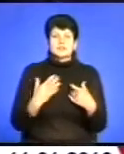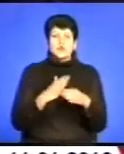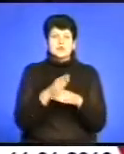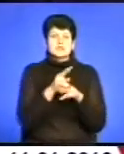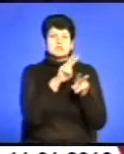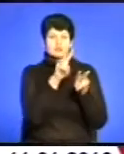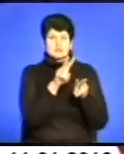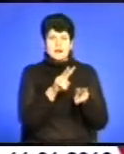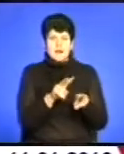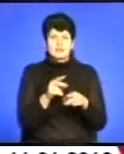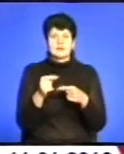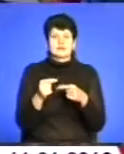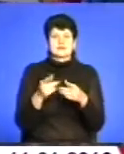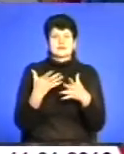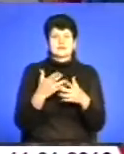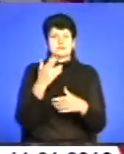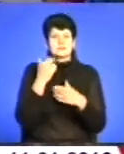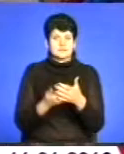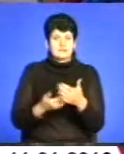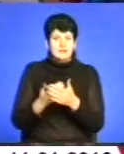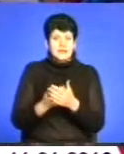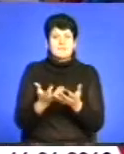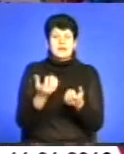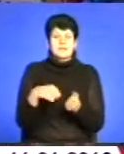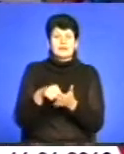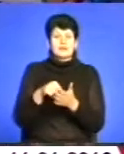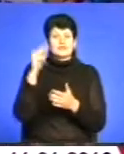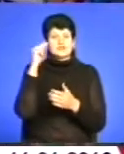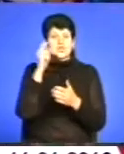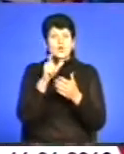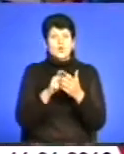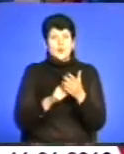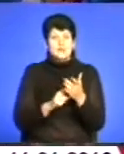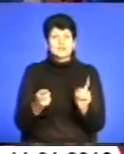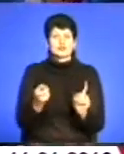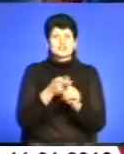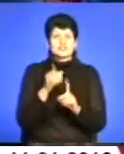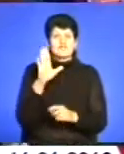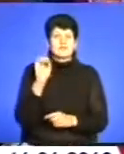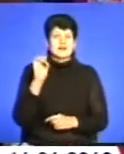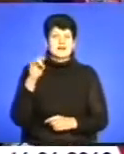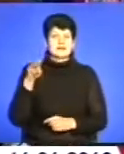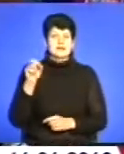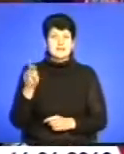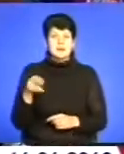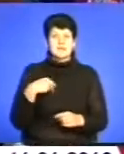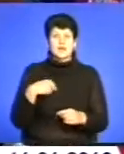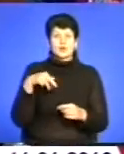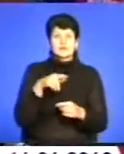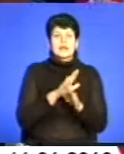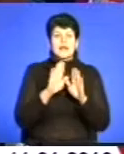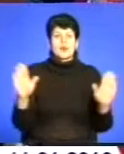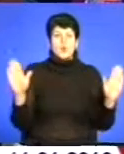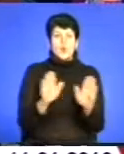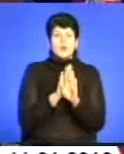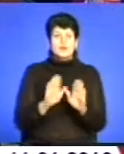спостерігали за обрядами і традиціями, а й брали у них участь. Вивчали колядки, долучилися до вертепів. Ми ходили, колядували,